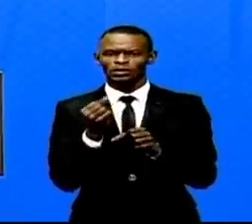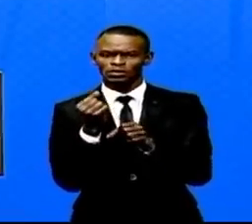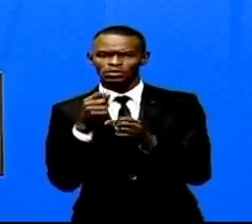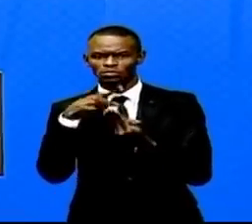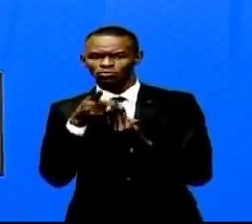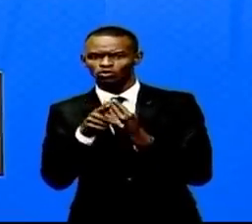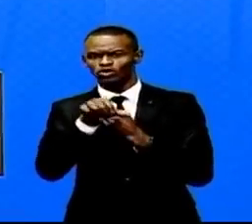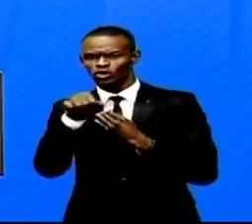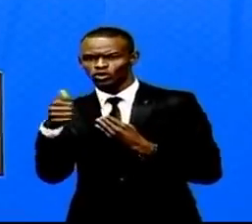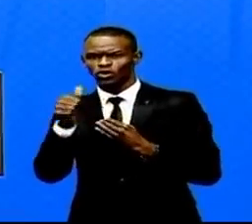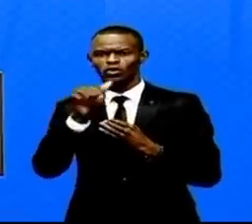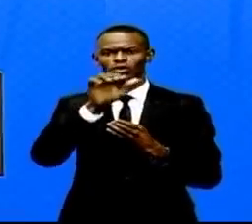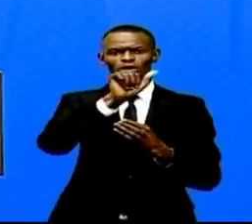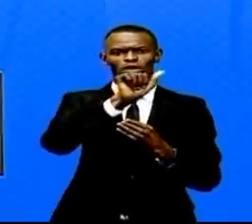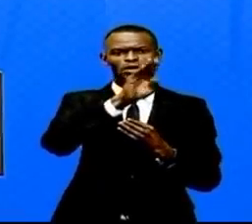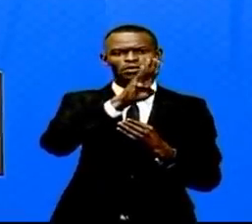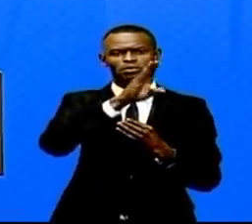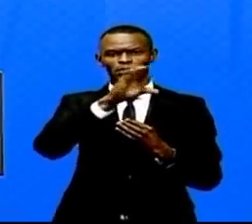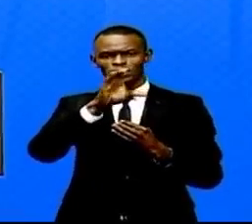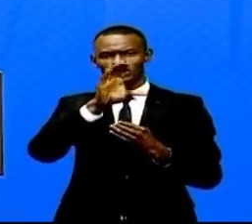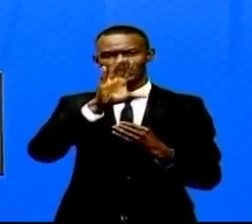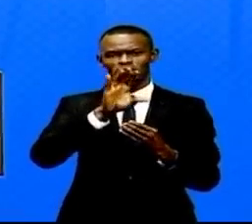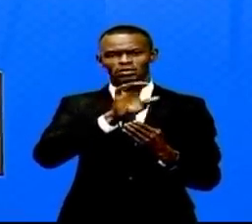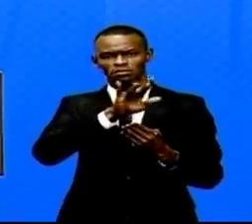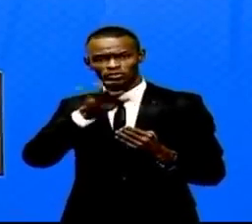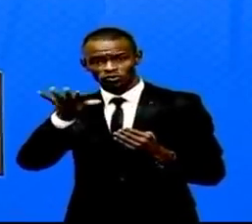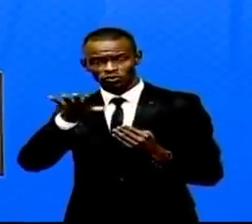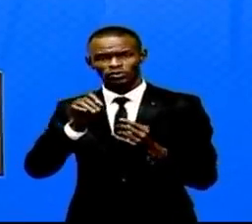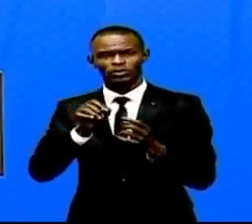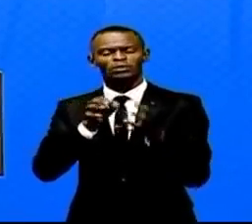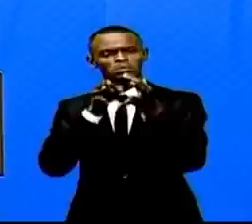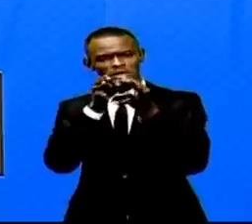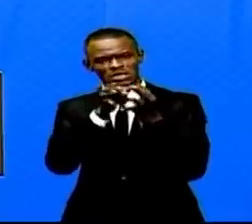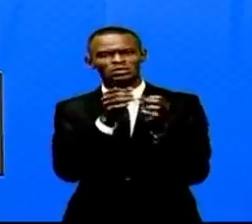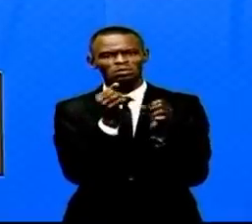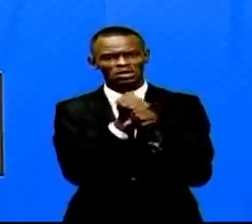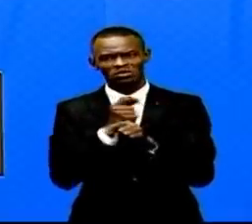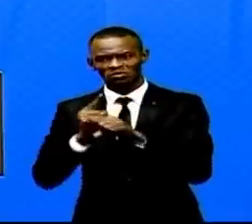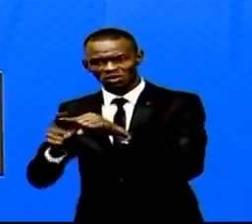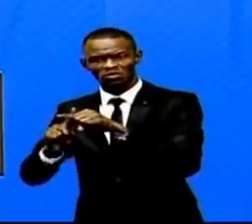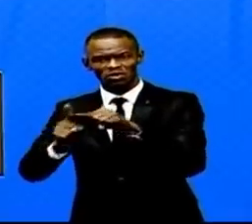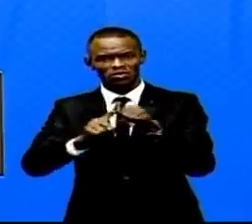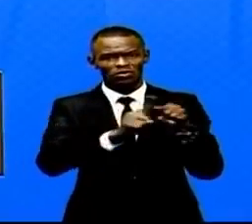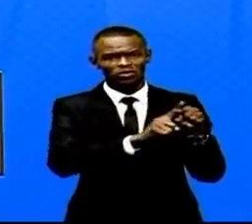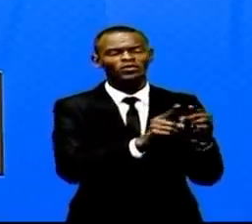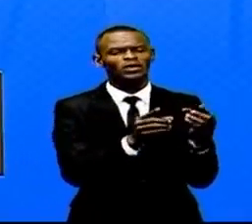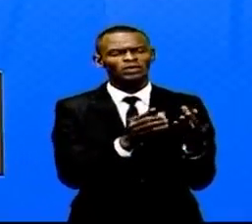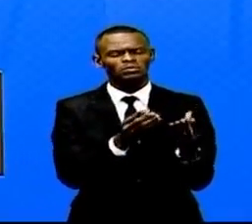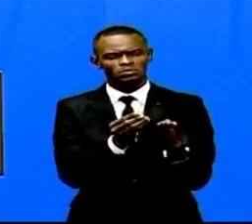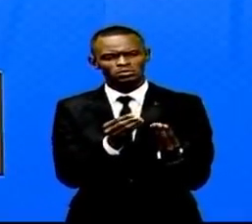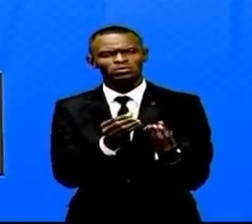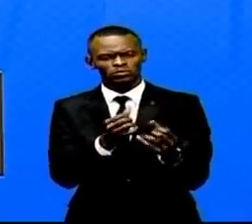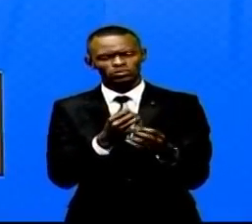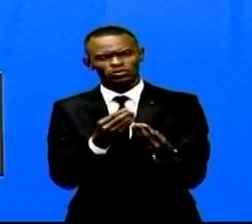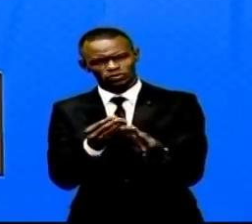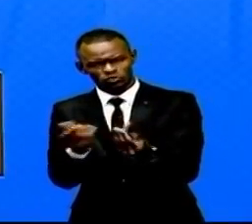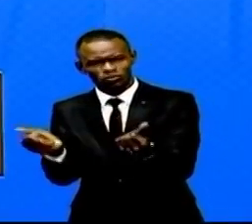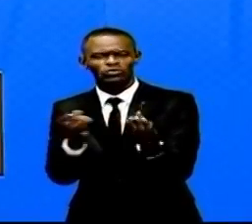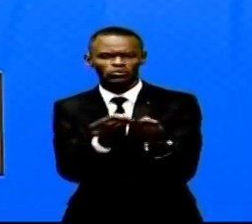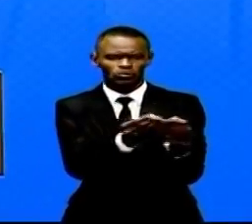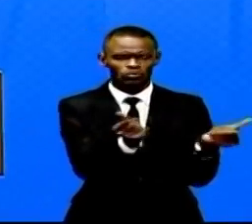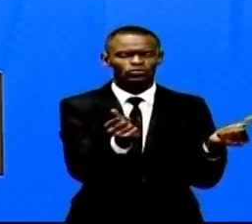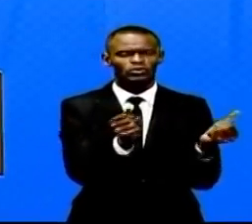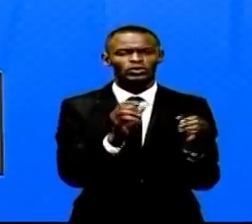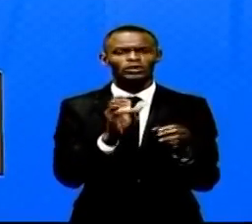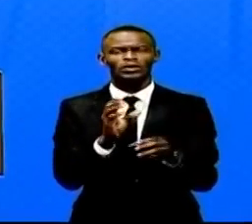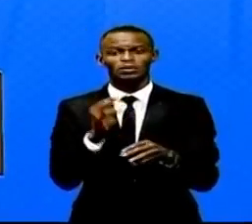Construct, 30,40%. Le conseil a pris acte de cette note d'information. À son tour, le ministre